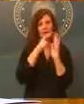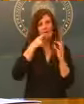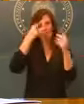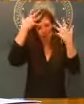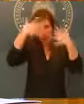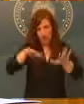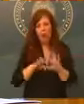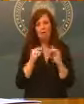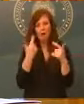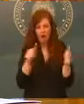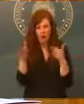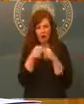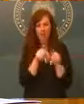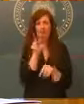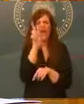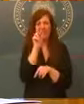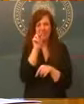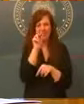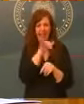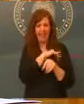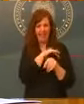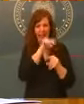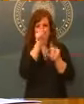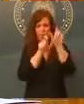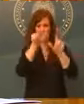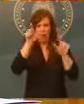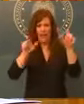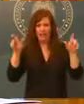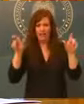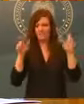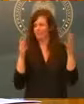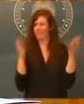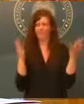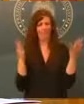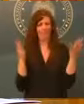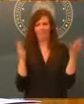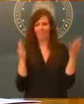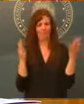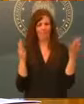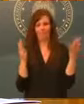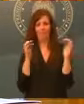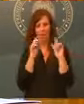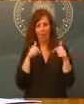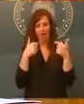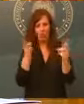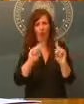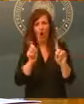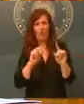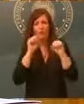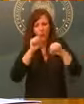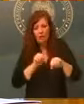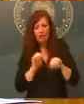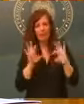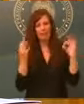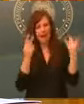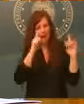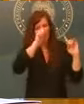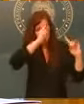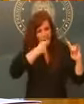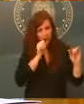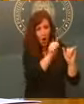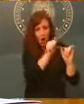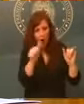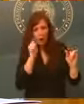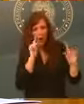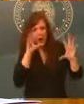persone, 30 studenti e 30 studentesse, non permettono assolutamente di valorizzare i talenti di ciascuno.